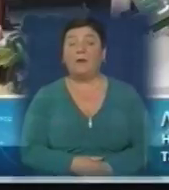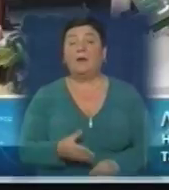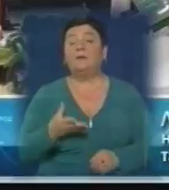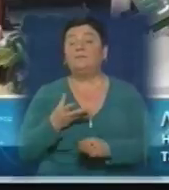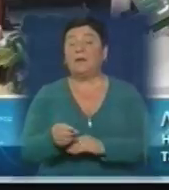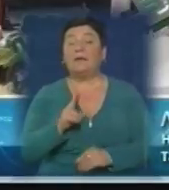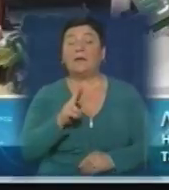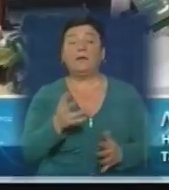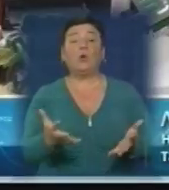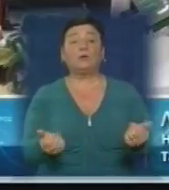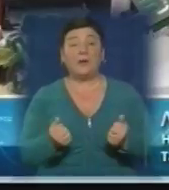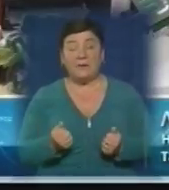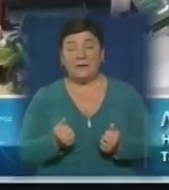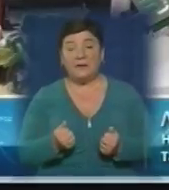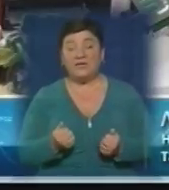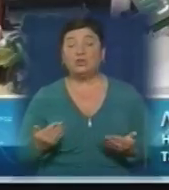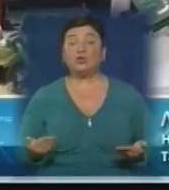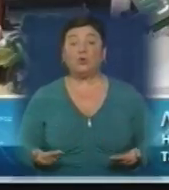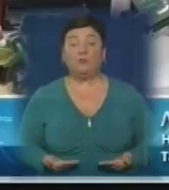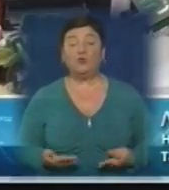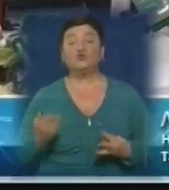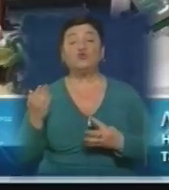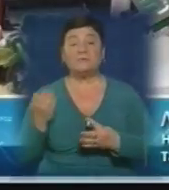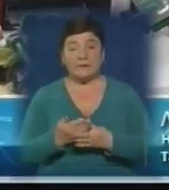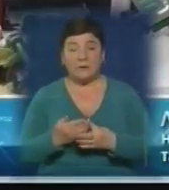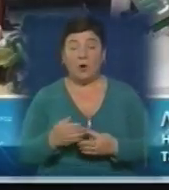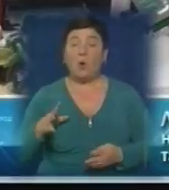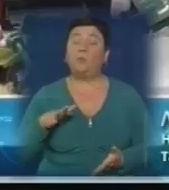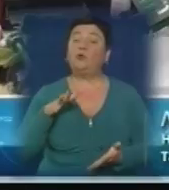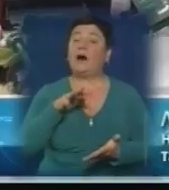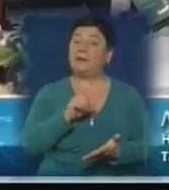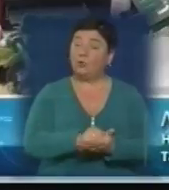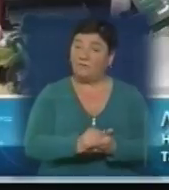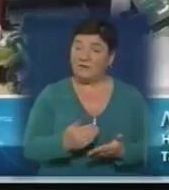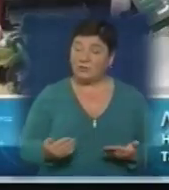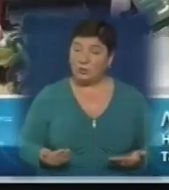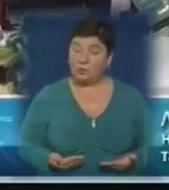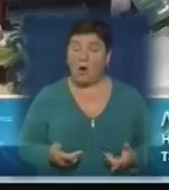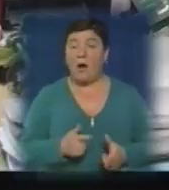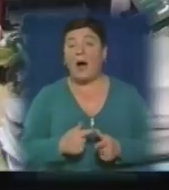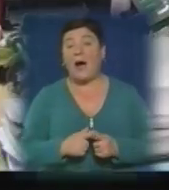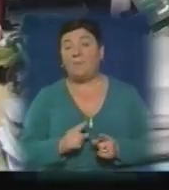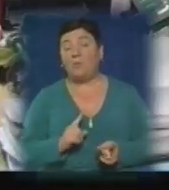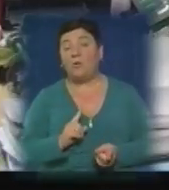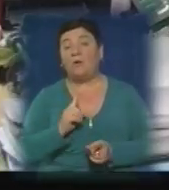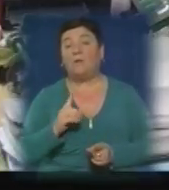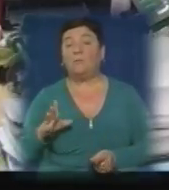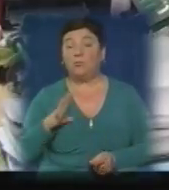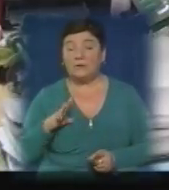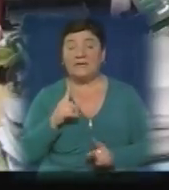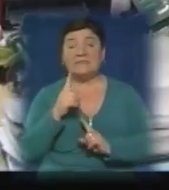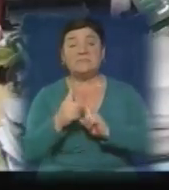нас отримували житлову субсидію і мали орендоване житло, або відбулися зміни у складі